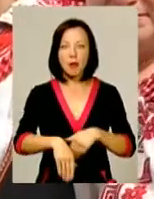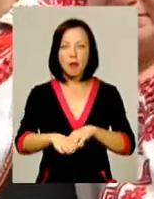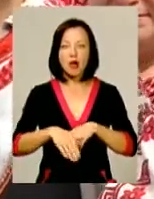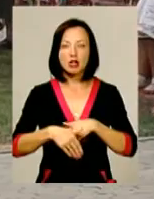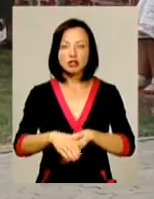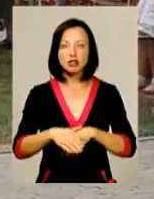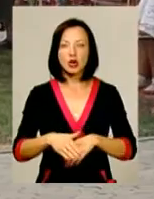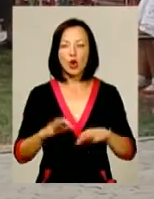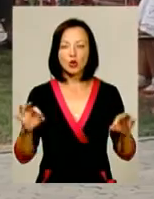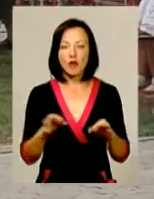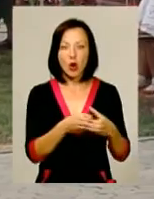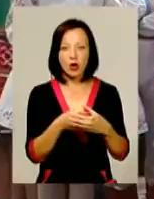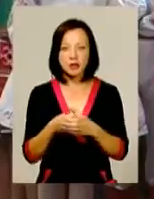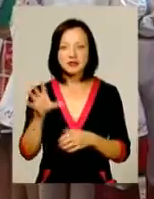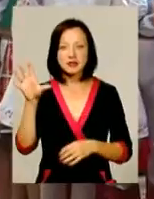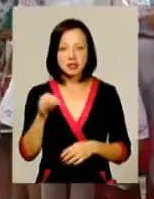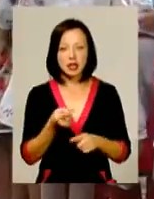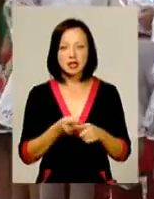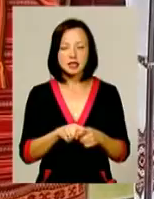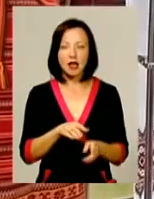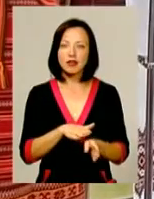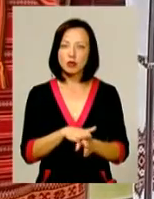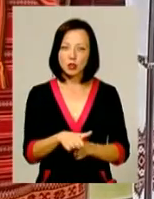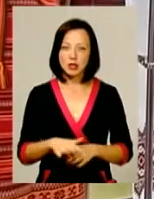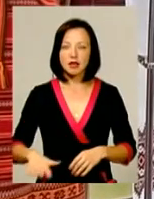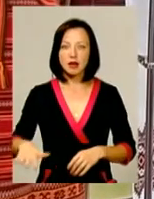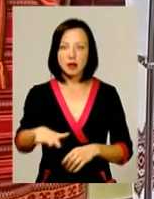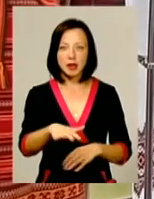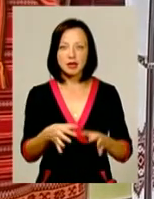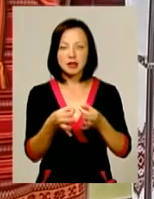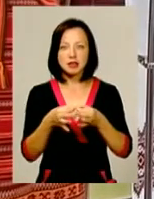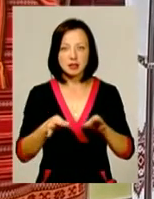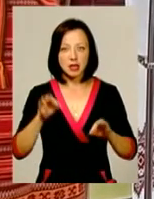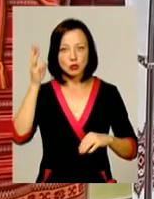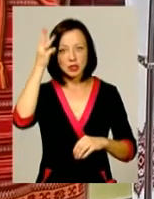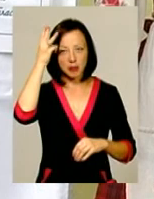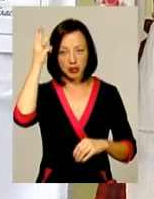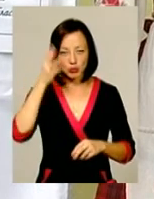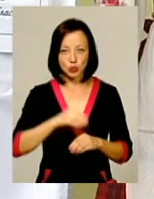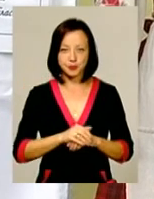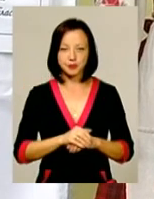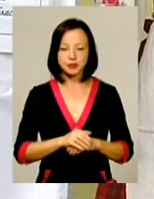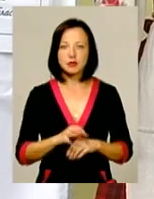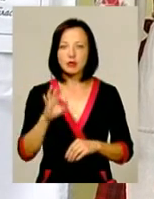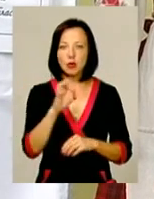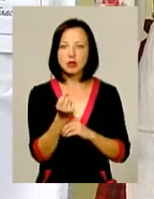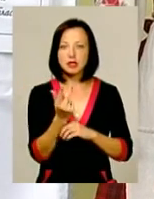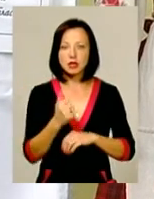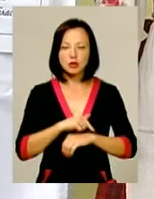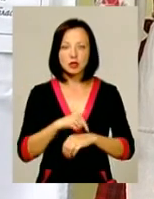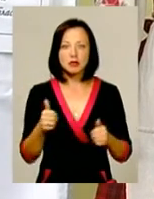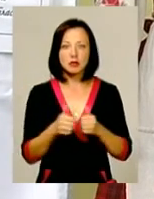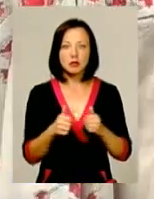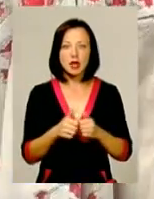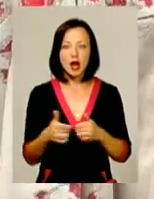духових оркестрів і все це, нагадаю, відбудеться на Майдані Незалежності обласного центру. О 13-й годині біля